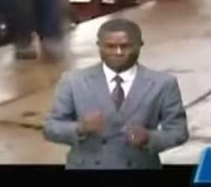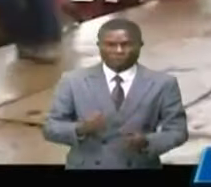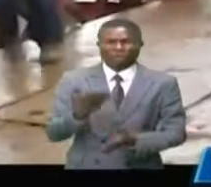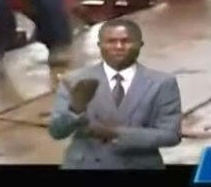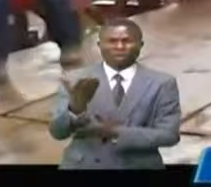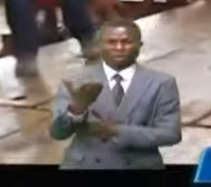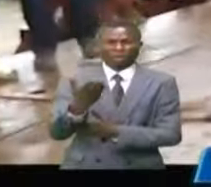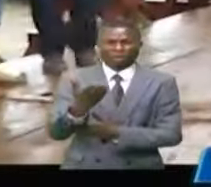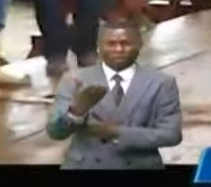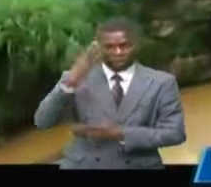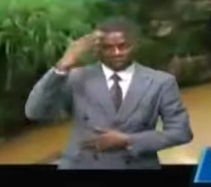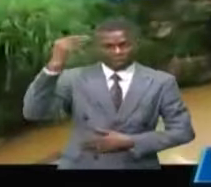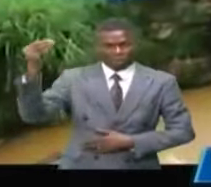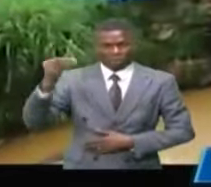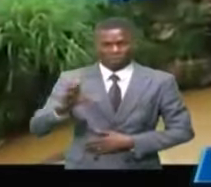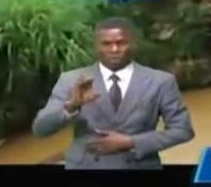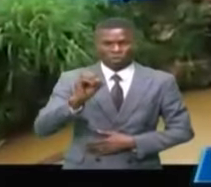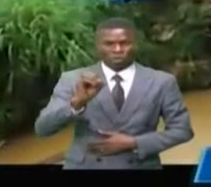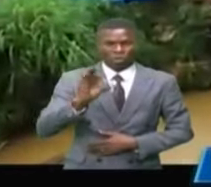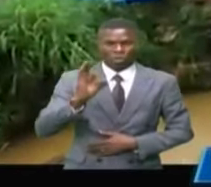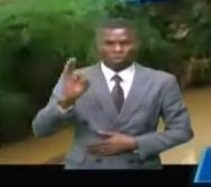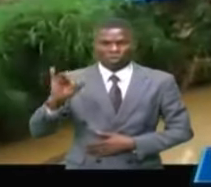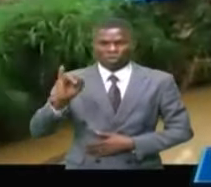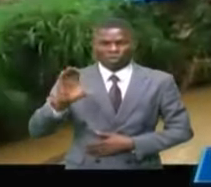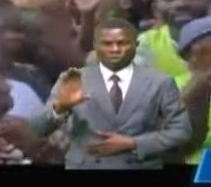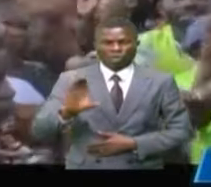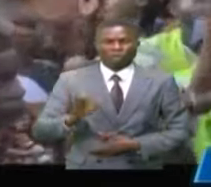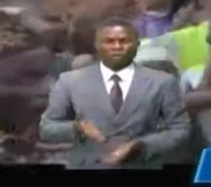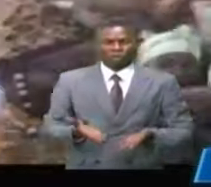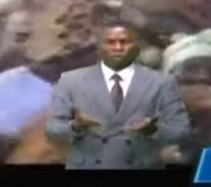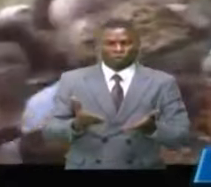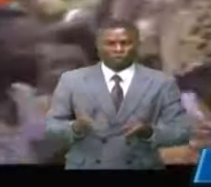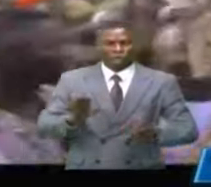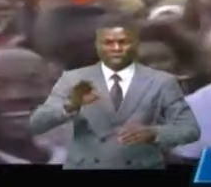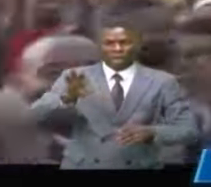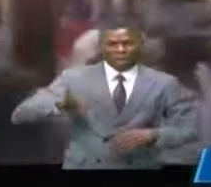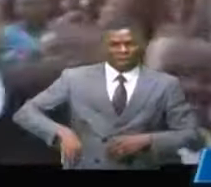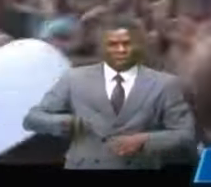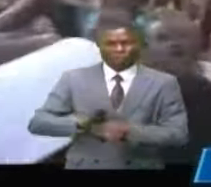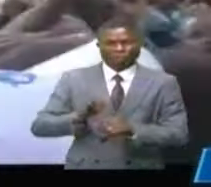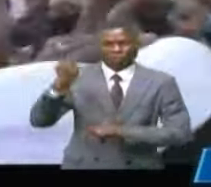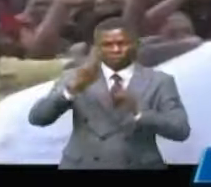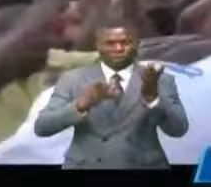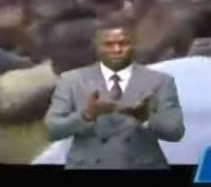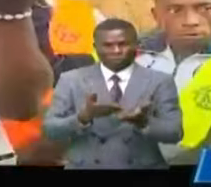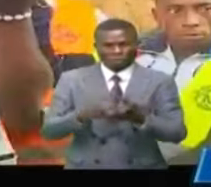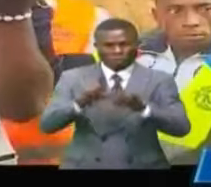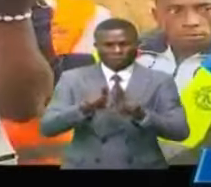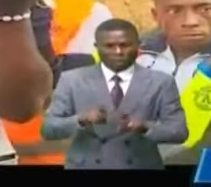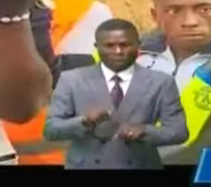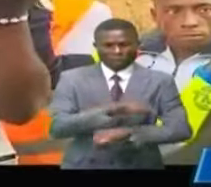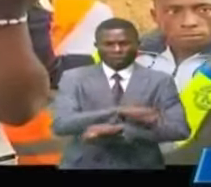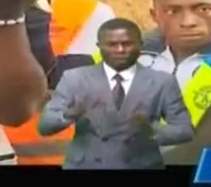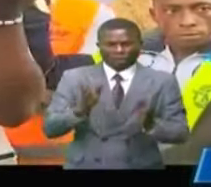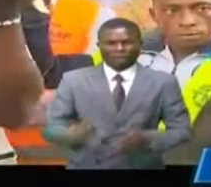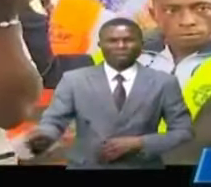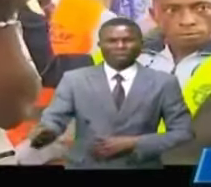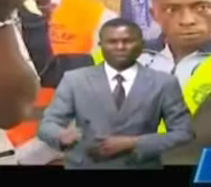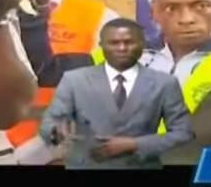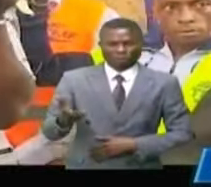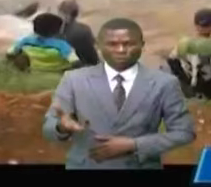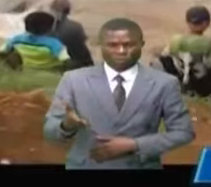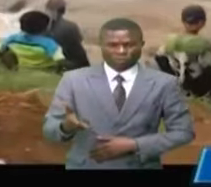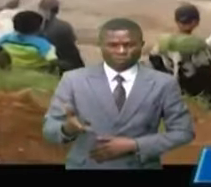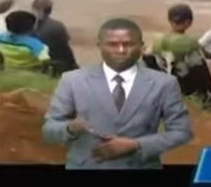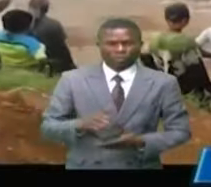sollicité l'expertise de l'office de route, au grand bonheur de la population des Kamituga et de l'administrateur du territoire.